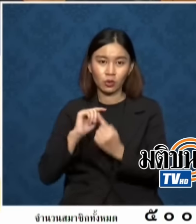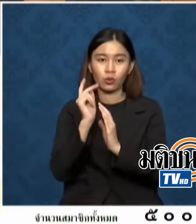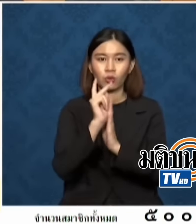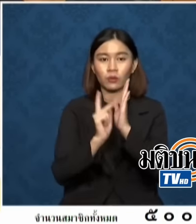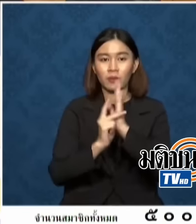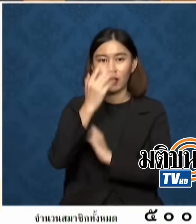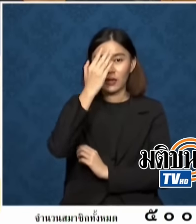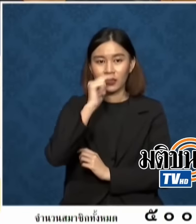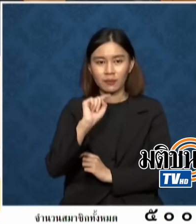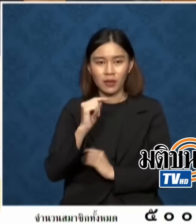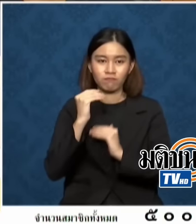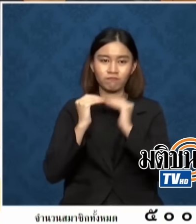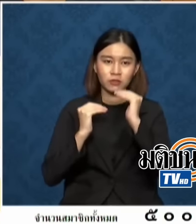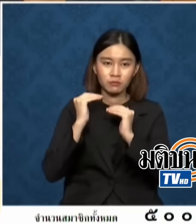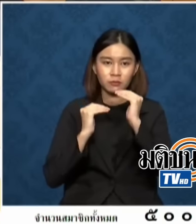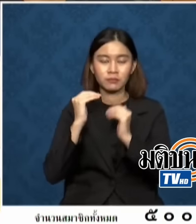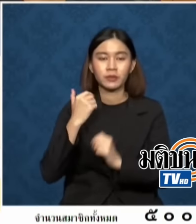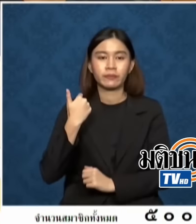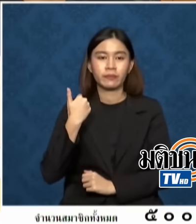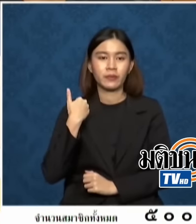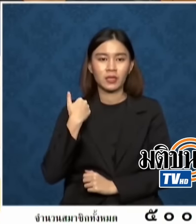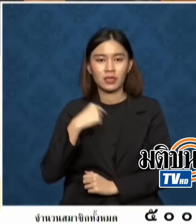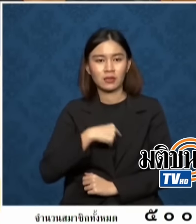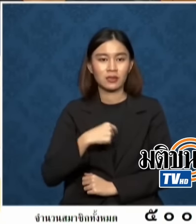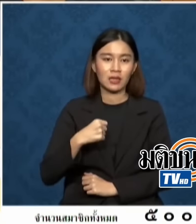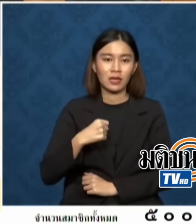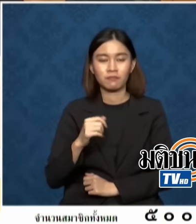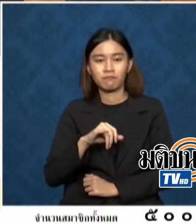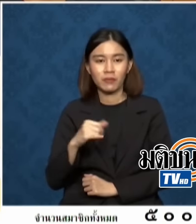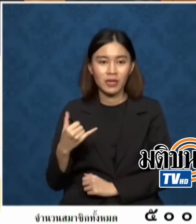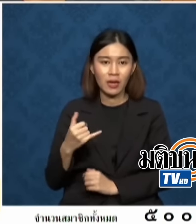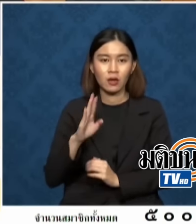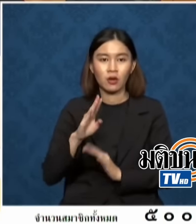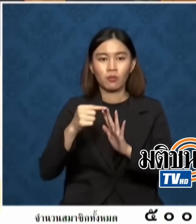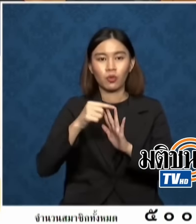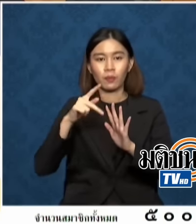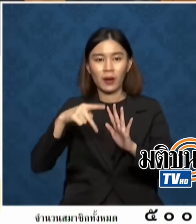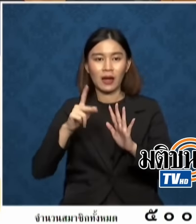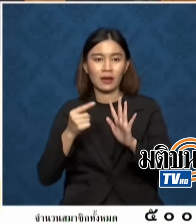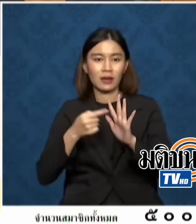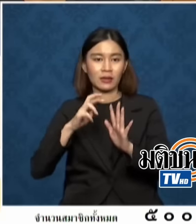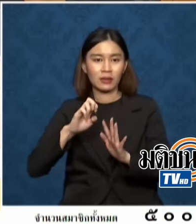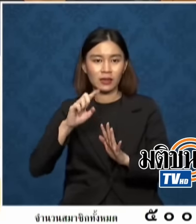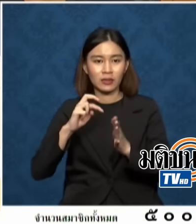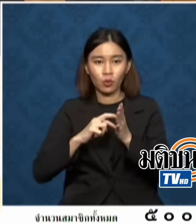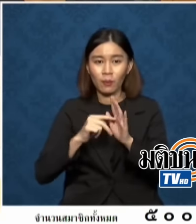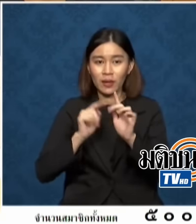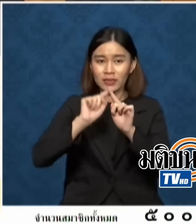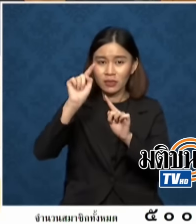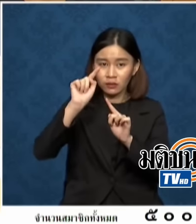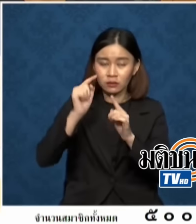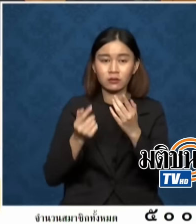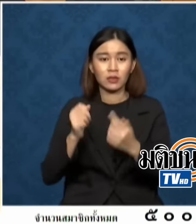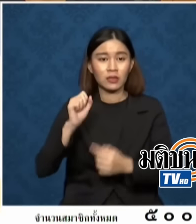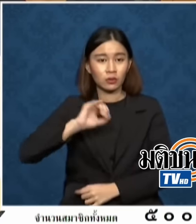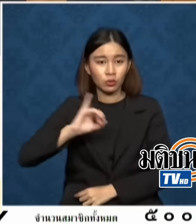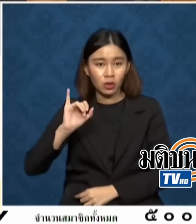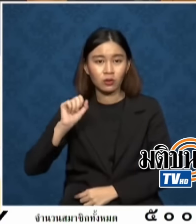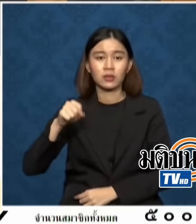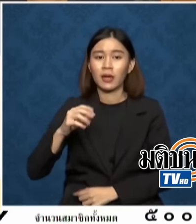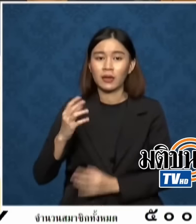ายเพราะมันทำให้เกิดความลักลั่นกันแล้วก็ไม่แน่ใจว่าบุพการีตรงนั้นจะคือบุพการีลำดับแรกหรือไม่